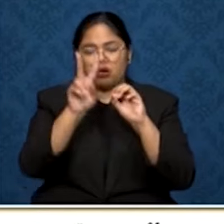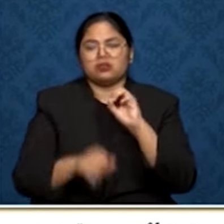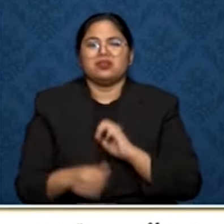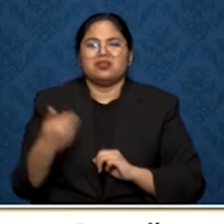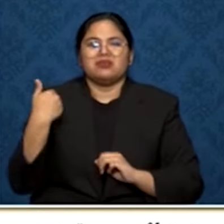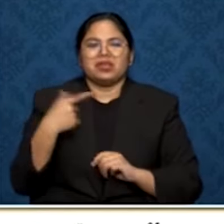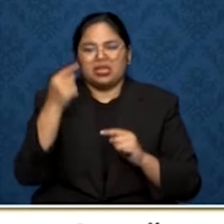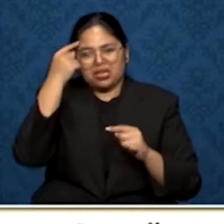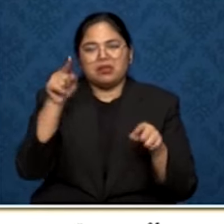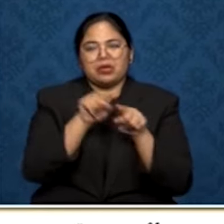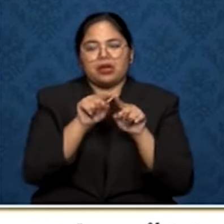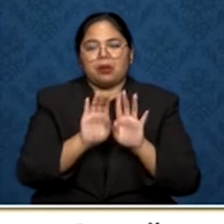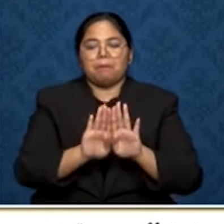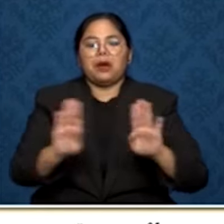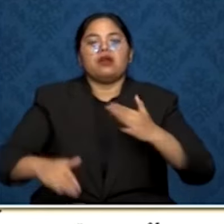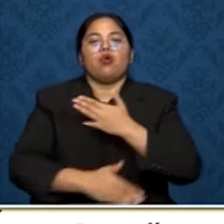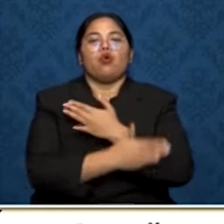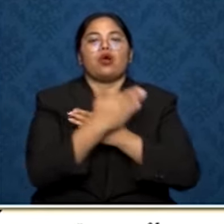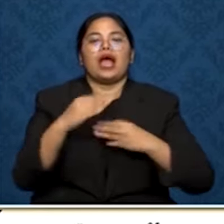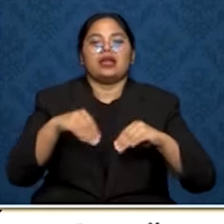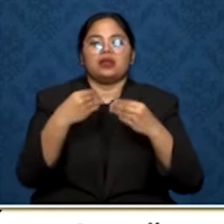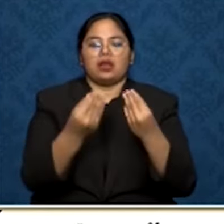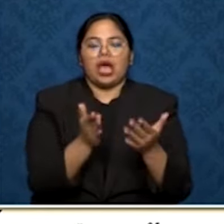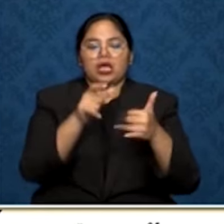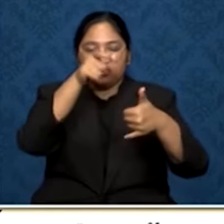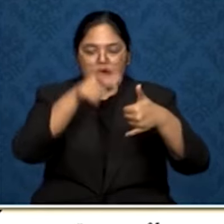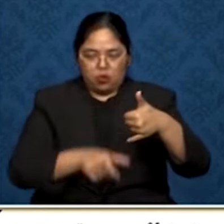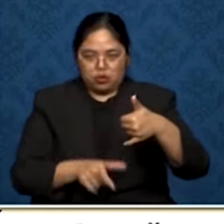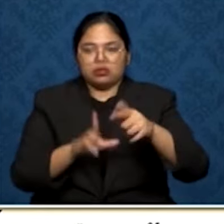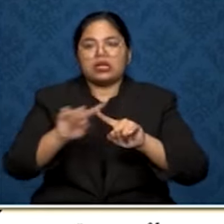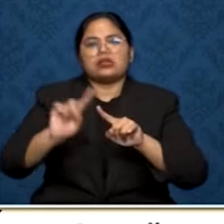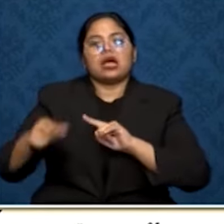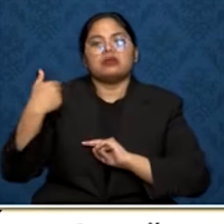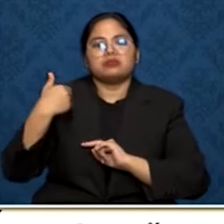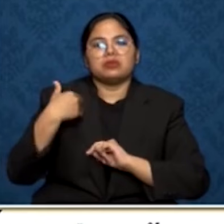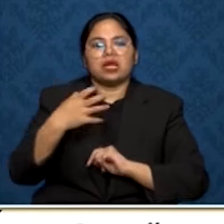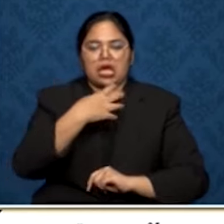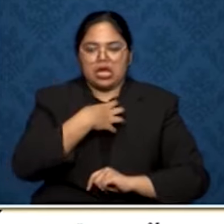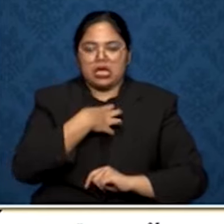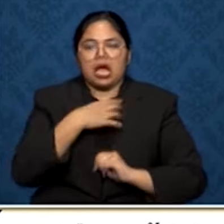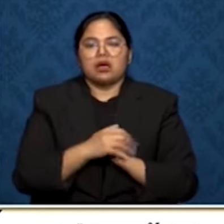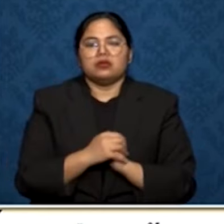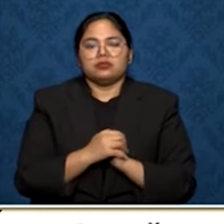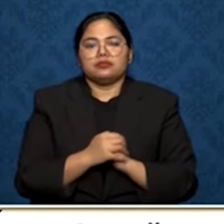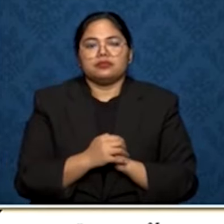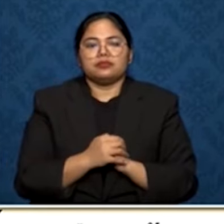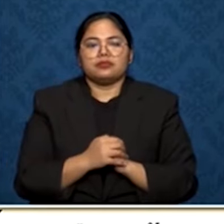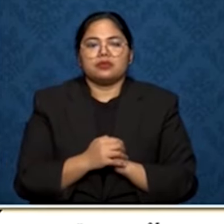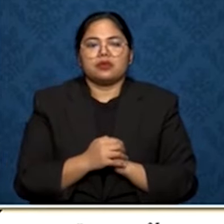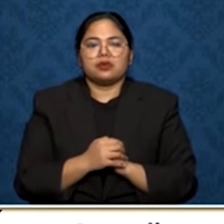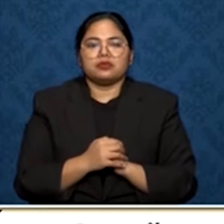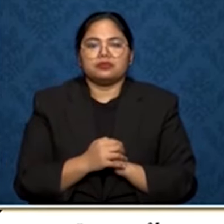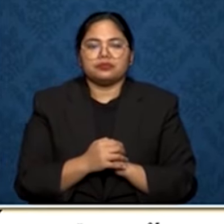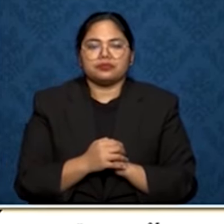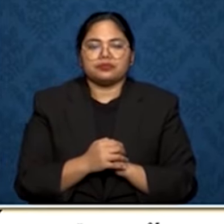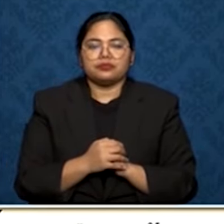อย่างคือการเปิดโอกาให้คนการบ่มเพระเปนต้นและทสำคัญ ผมอยากให้มีส่วนของการที่